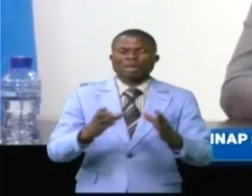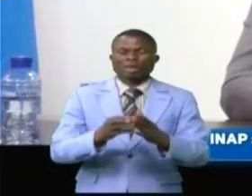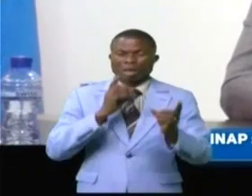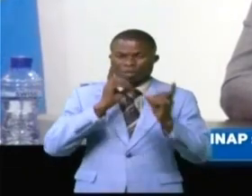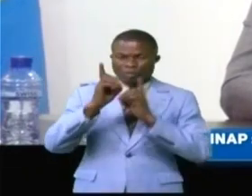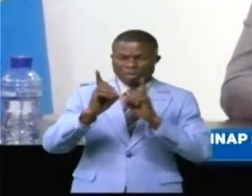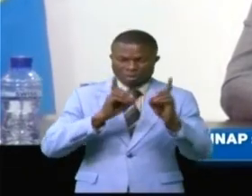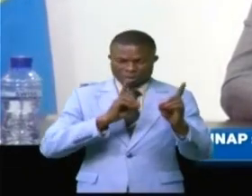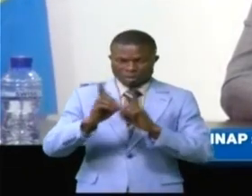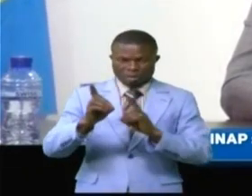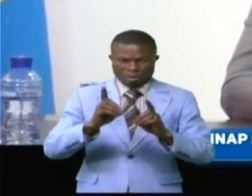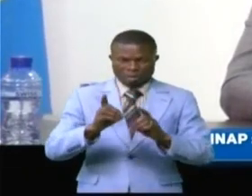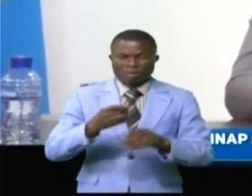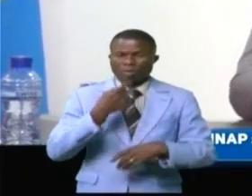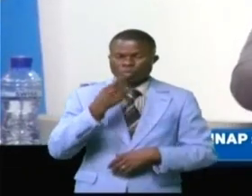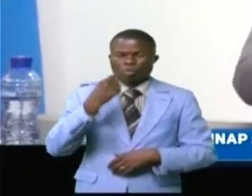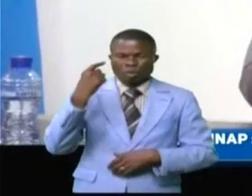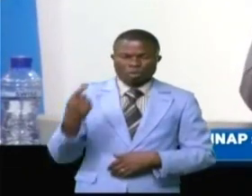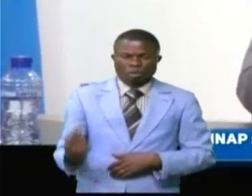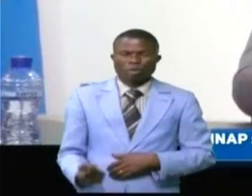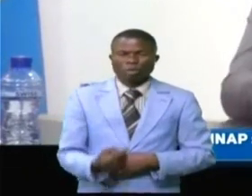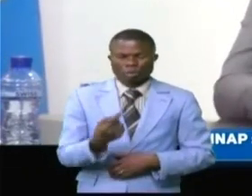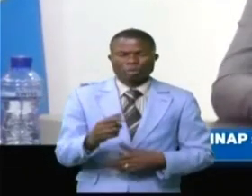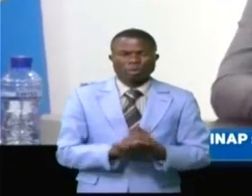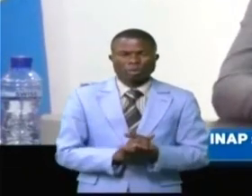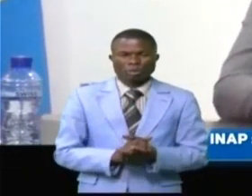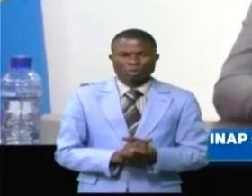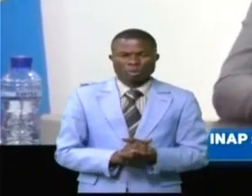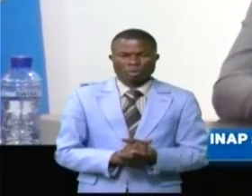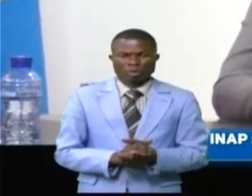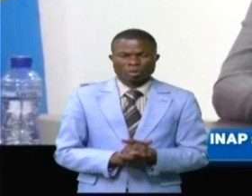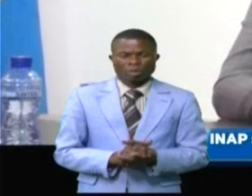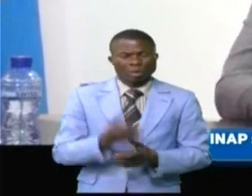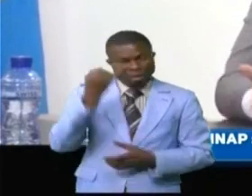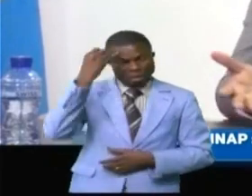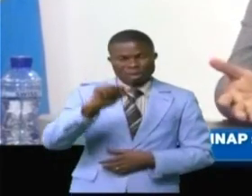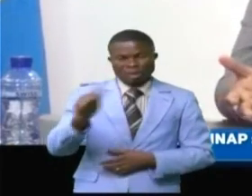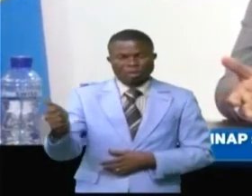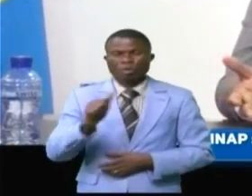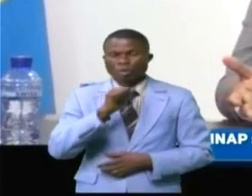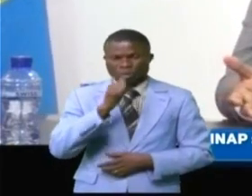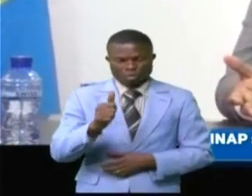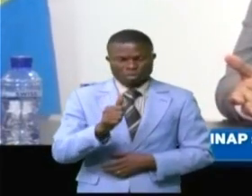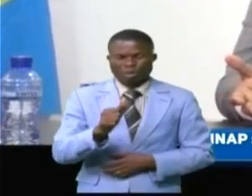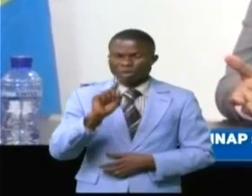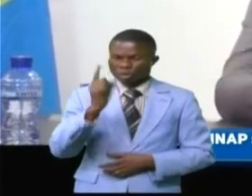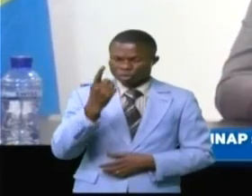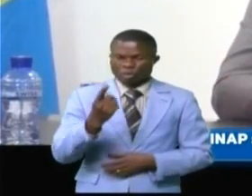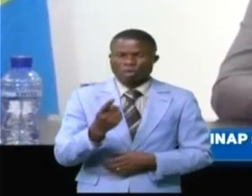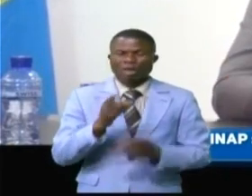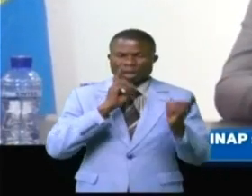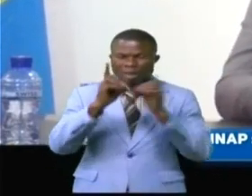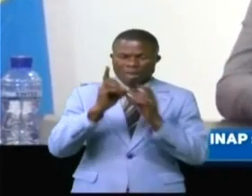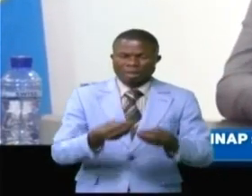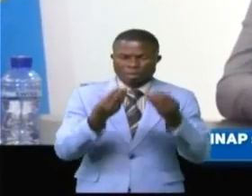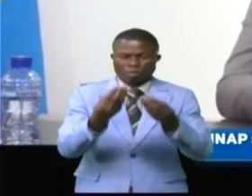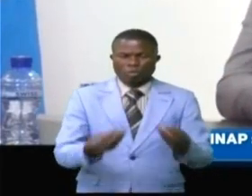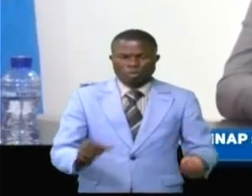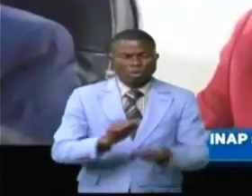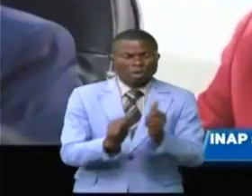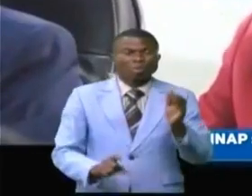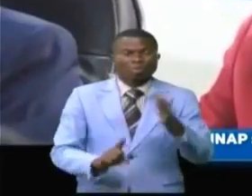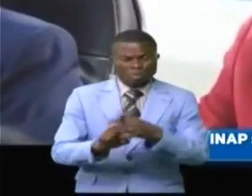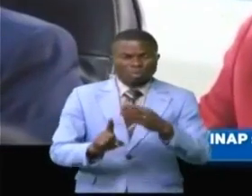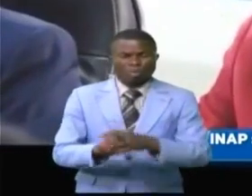que, comme je l'ai toujours dit, il n'y a pas d'alternative au dialogue social. Quels que soient les problèmes qui peuvent